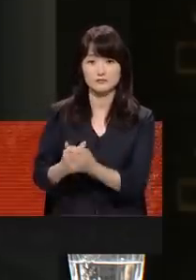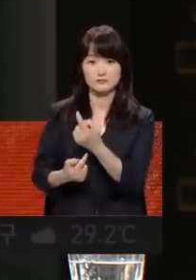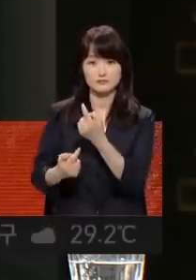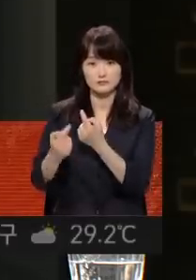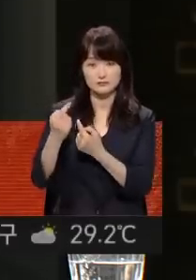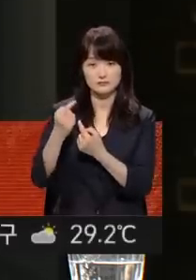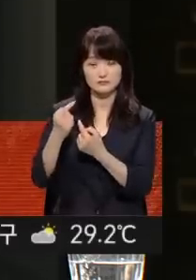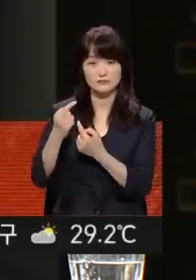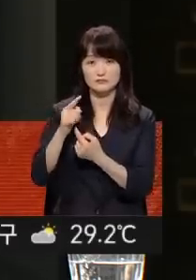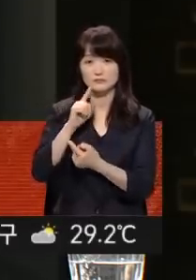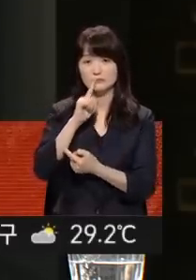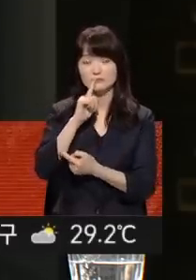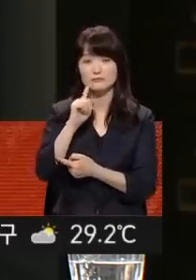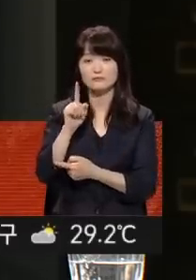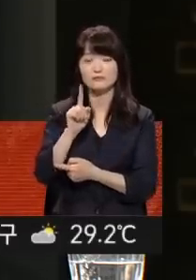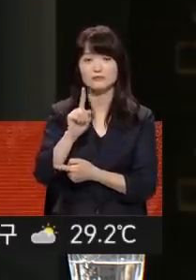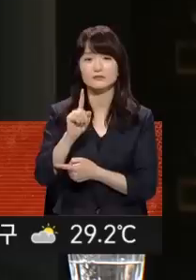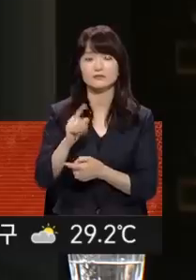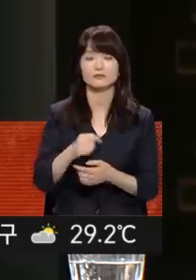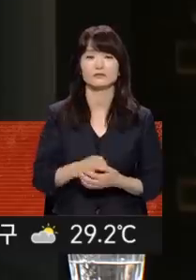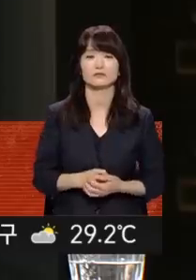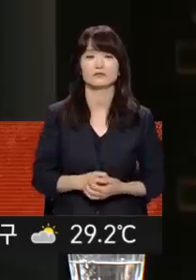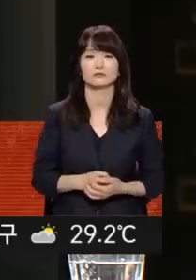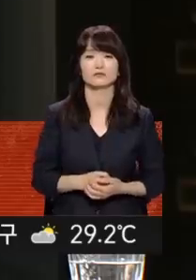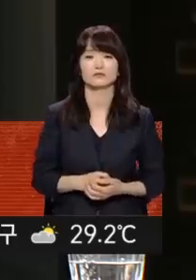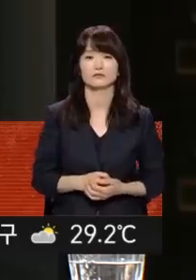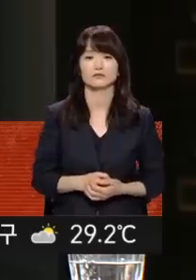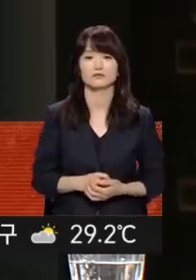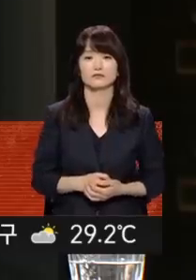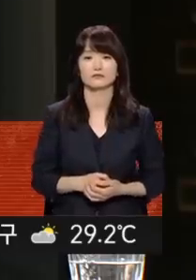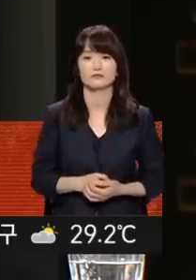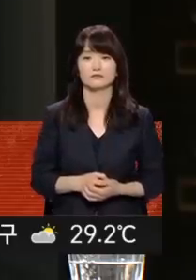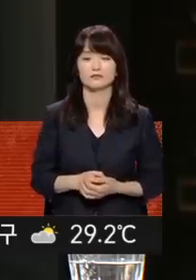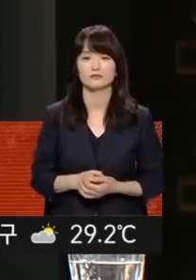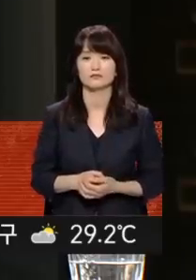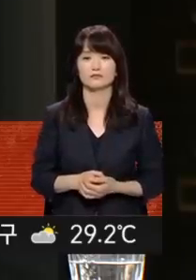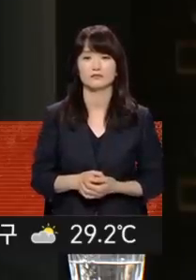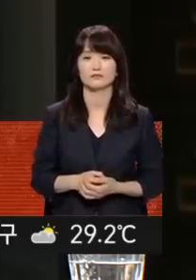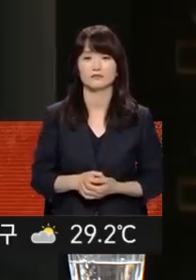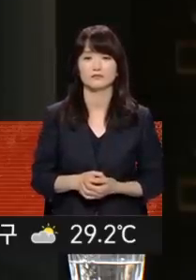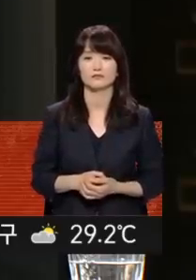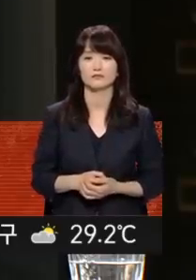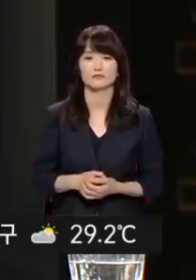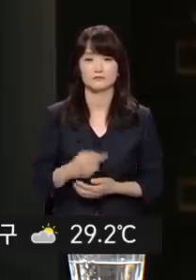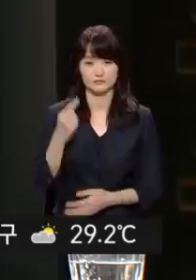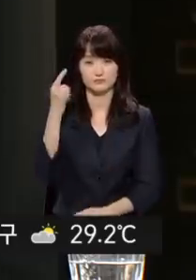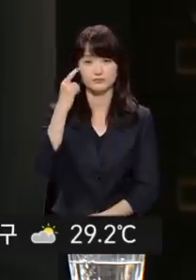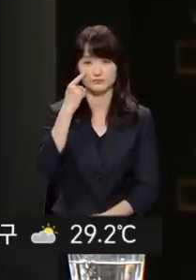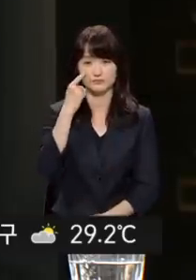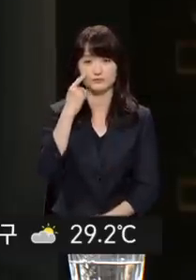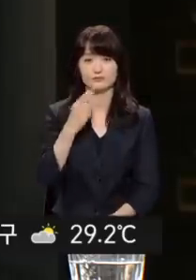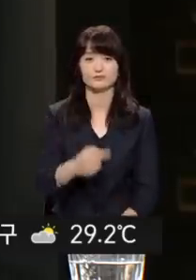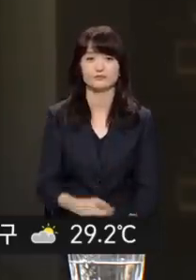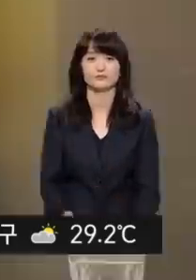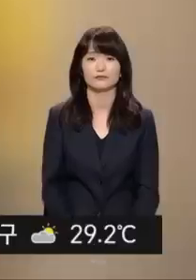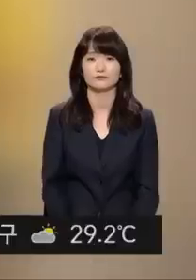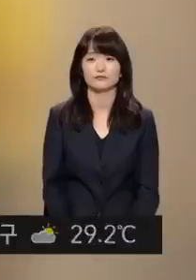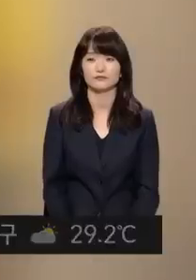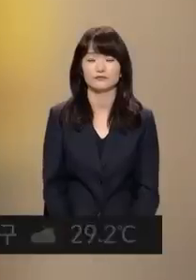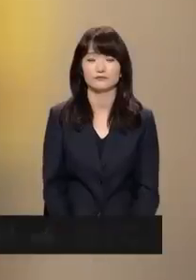해주시면서 꼭 하고 싶은 말씀이 있었다고 당부를 하셨어요 잠깐 들어보시죠